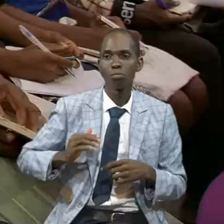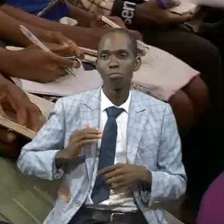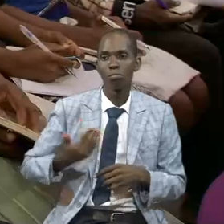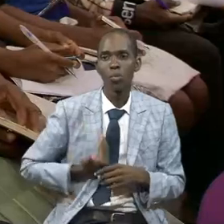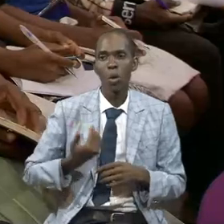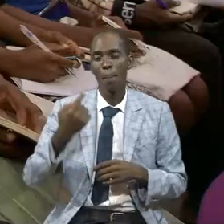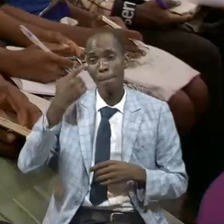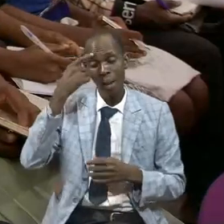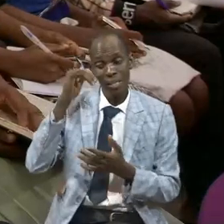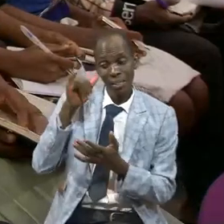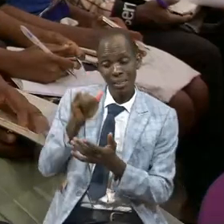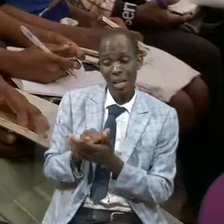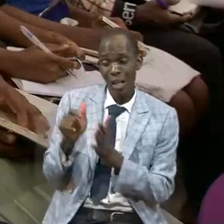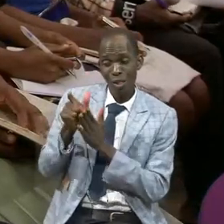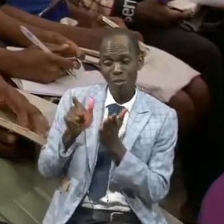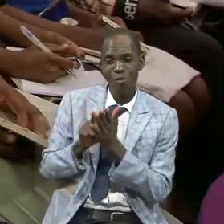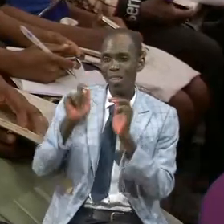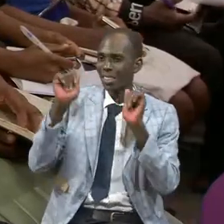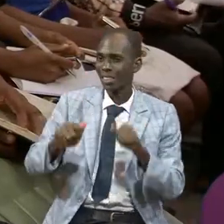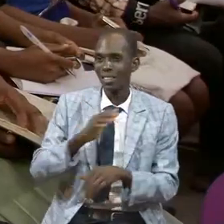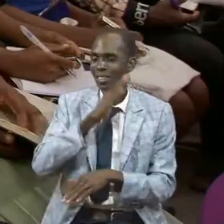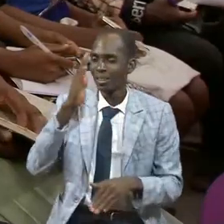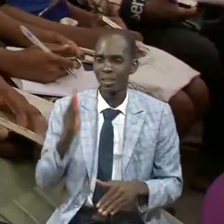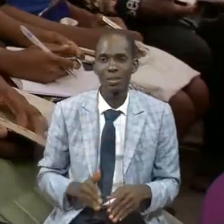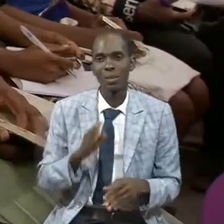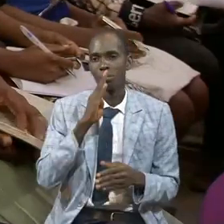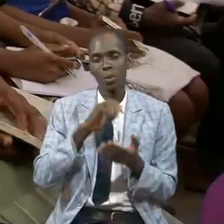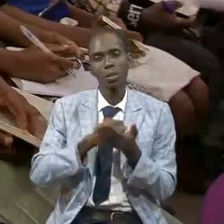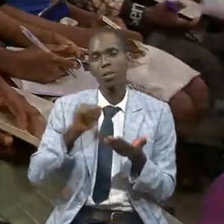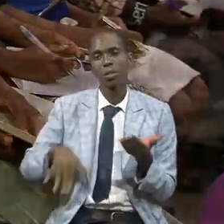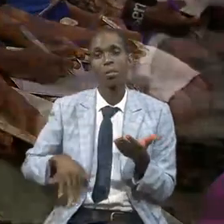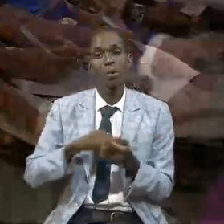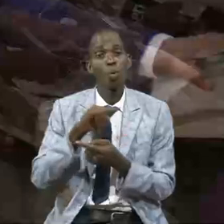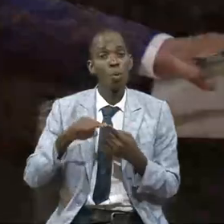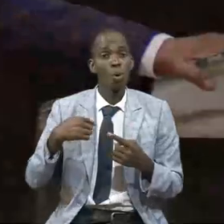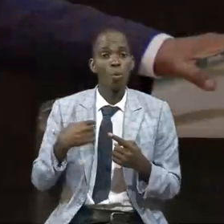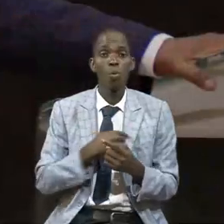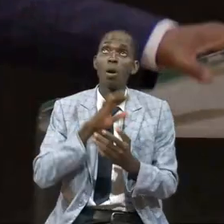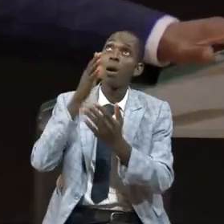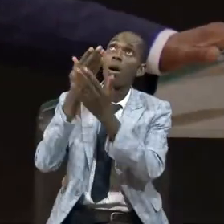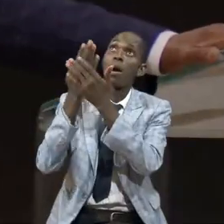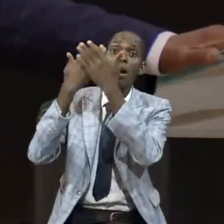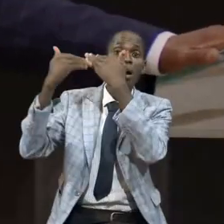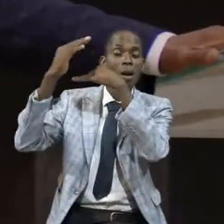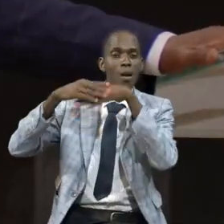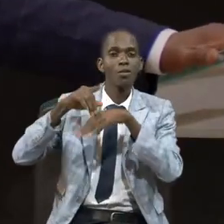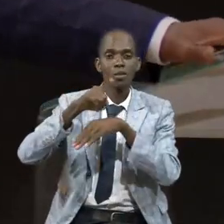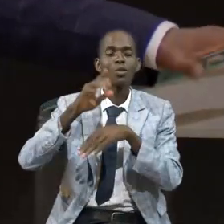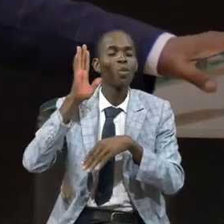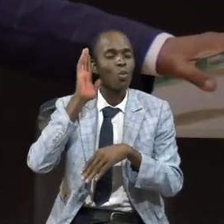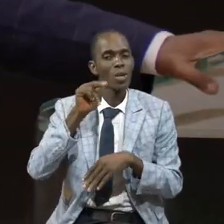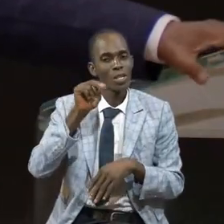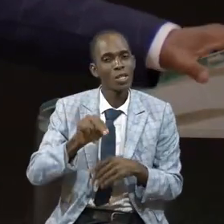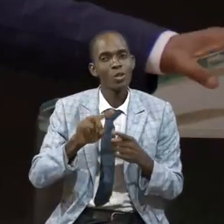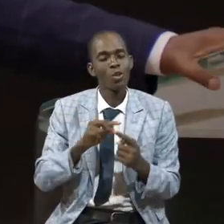toute votre pensée. Cela ne peut être aboli. Au fait, arrivez au ciel, alors